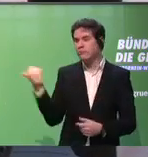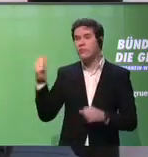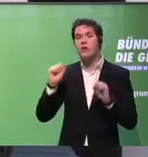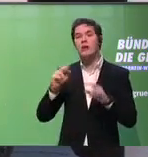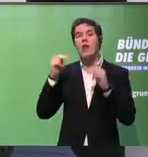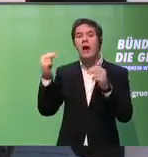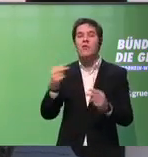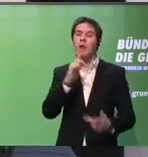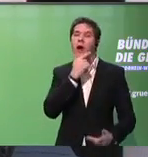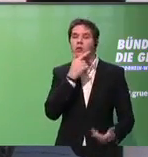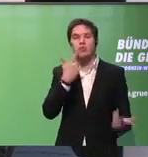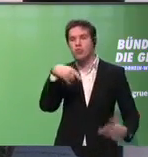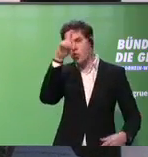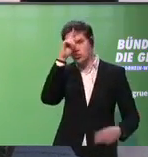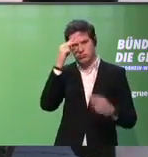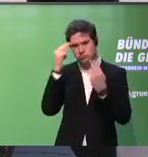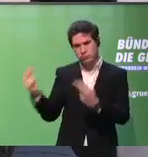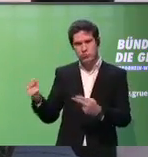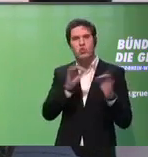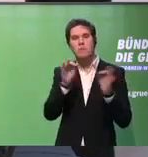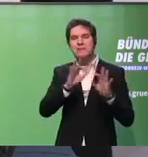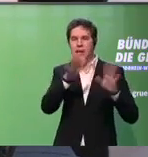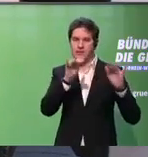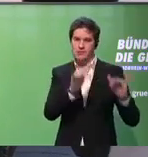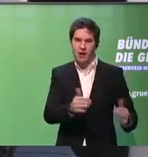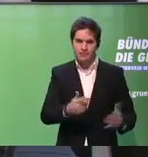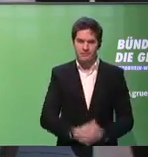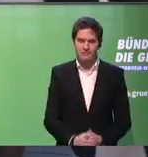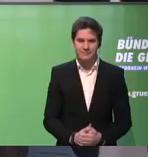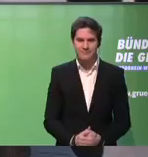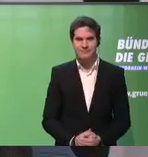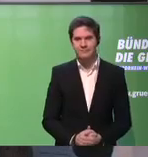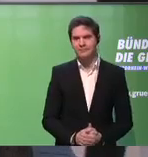in Deutsch, wie du es magst. Wir haben Übersetzung. Okay.